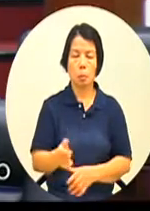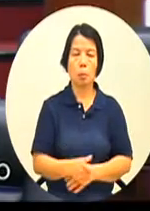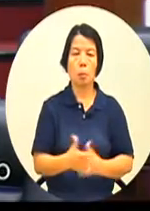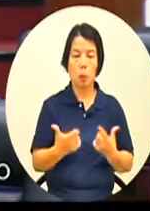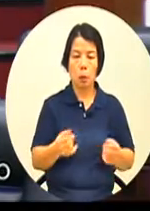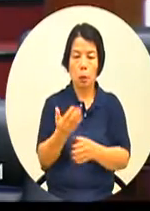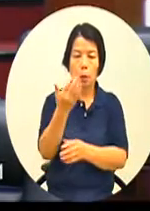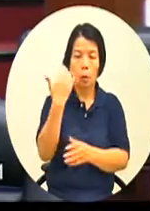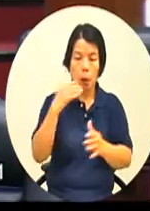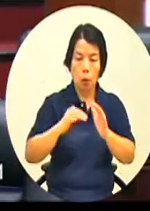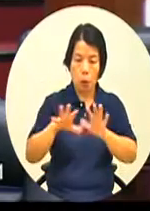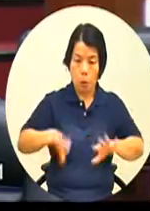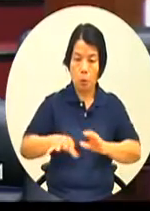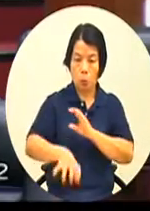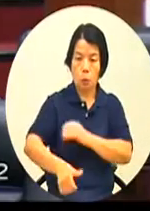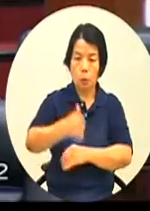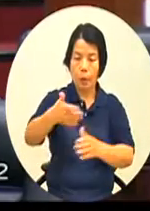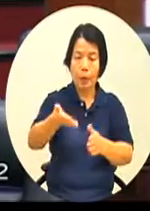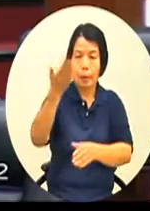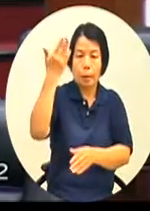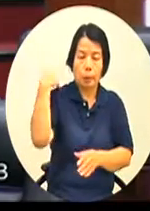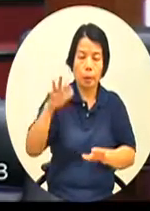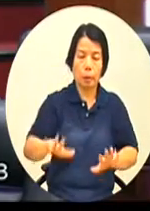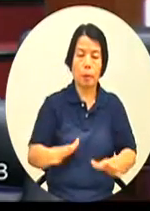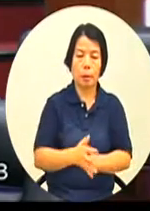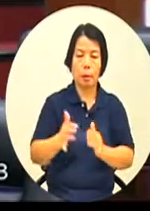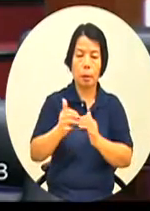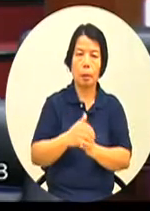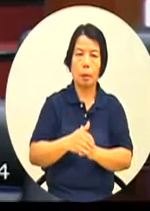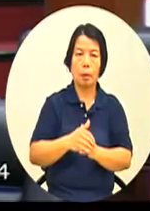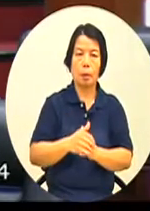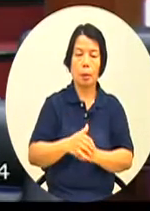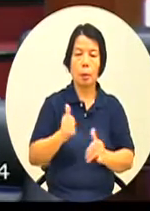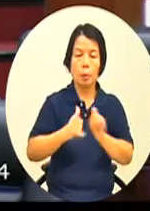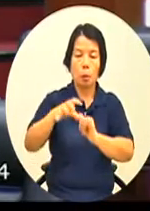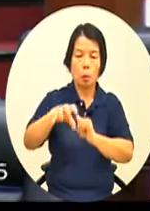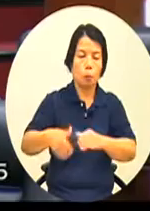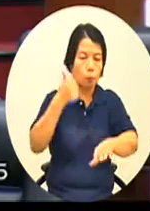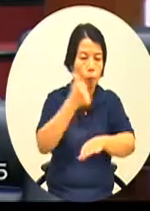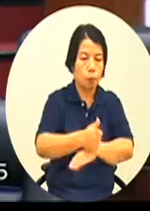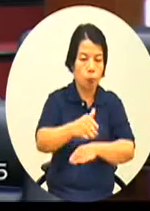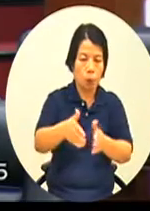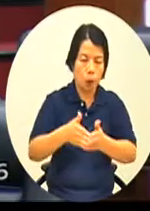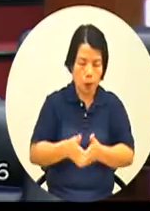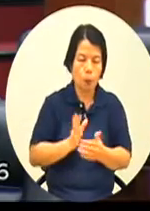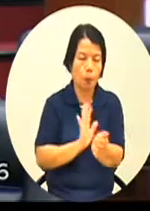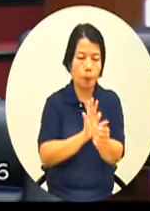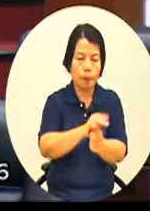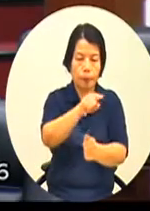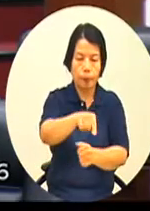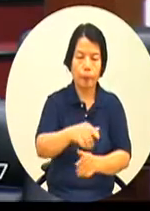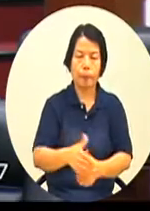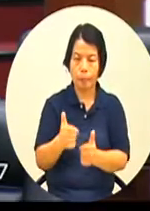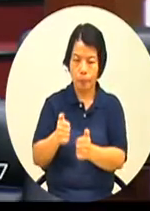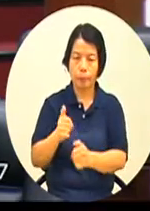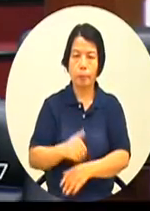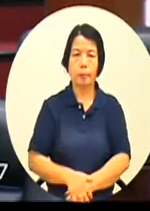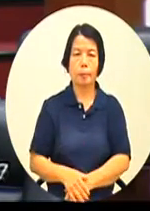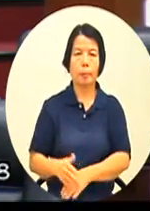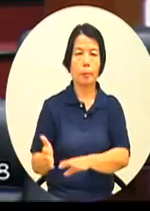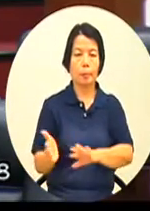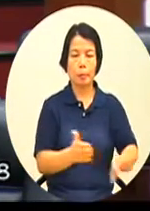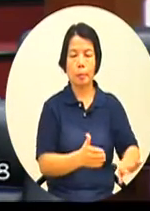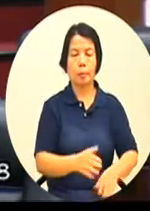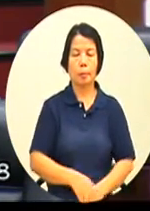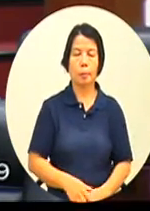局服务，对这个应该也相对的比较熟悉哈，来协助这一块来进行啊，谢谢局长哈。那再来就是要请教这个